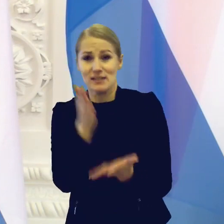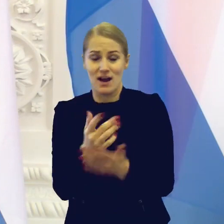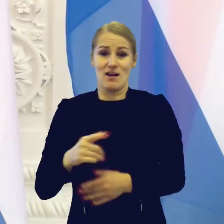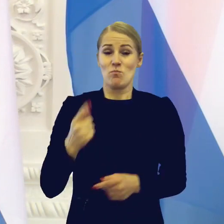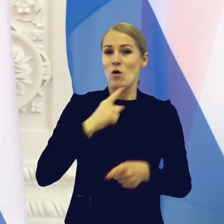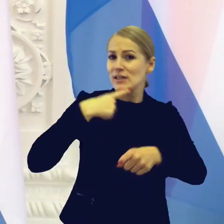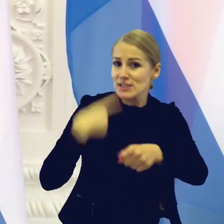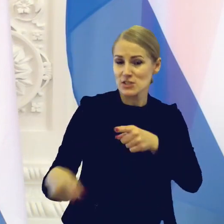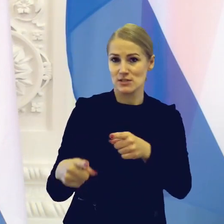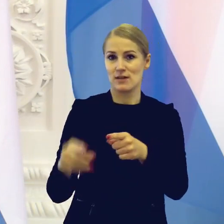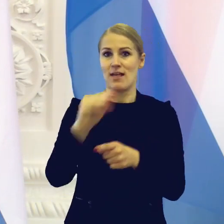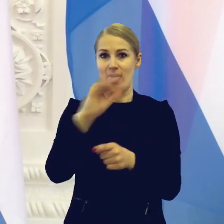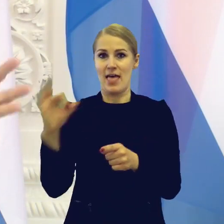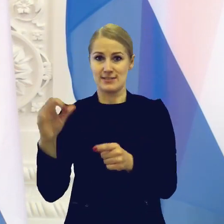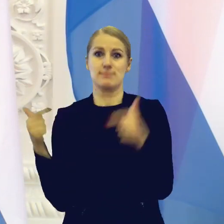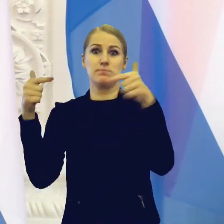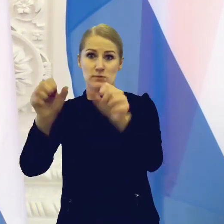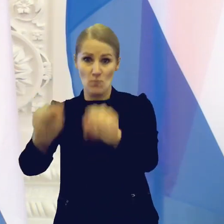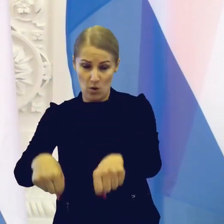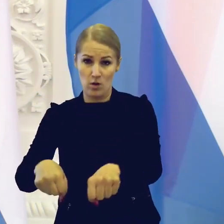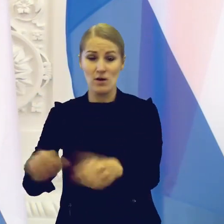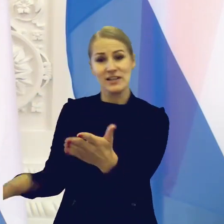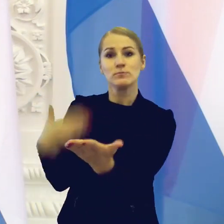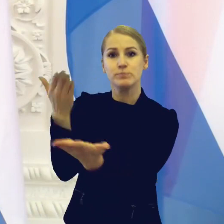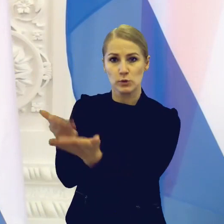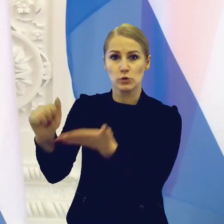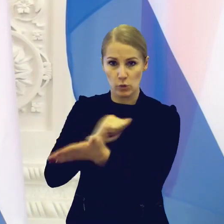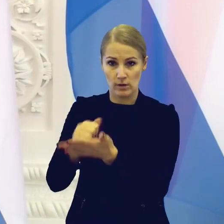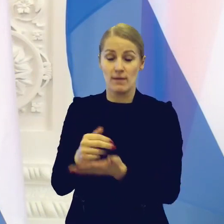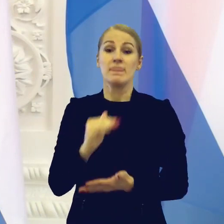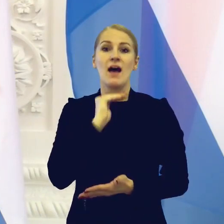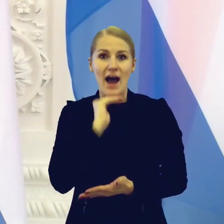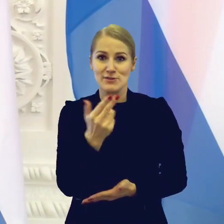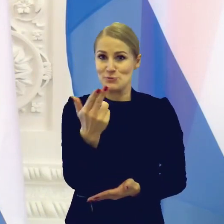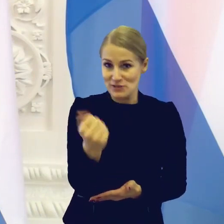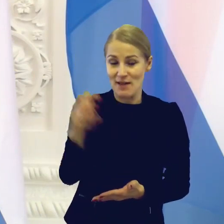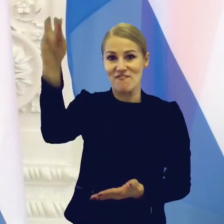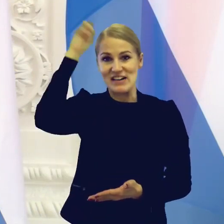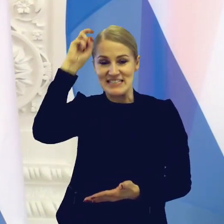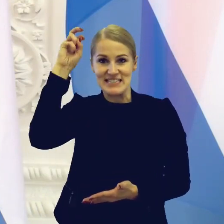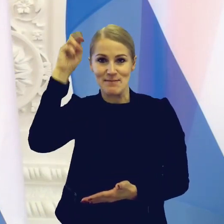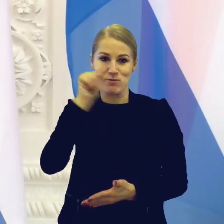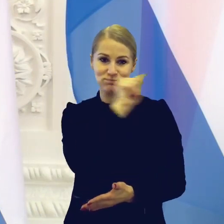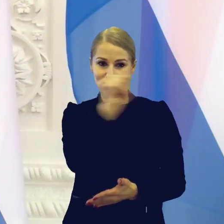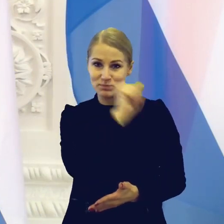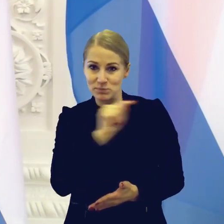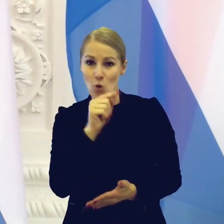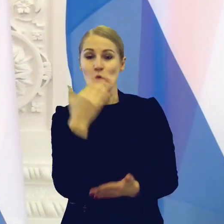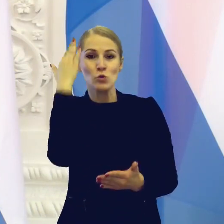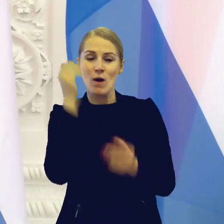suteiktas šalies kandidatės statusas Ukrainai. Taip, tai yra tiesa, valstybių narių nuomonės šiek tiek skiriasi ir nereikėtų to